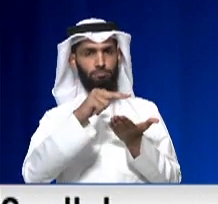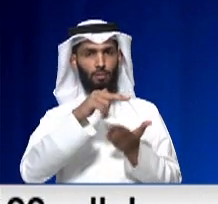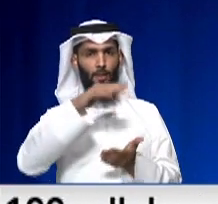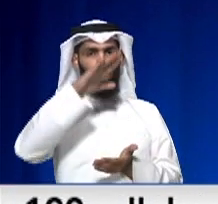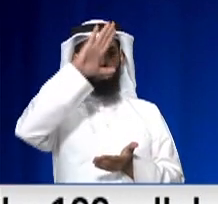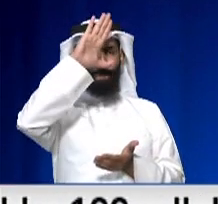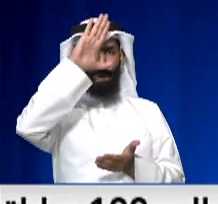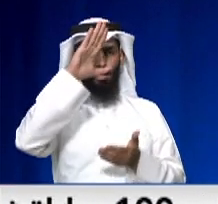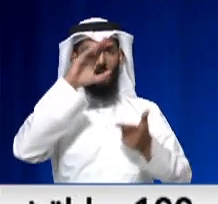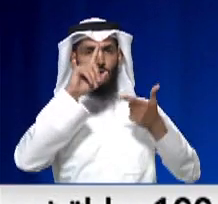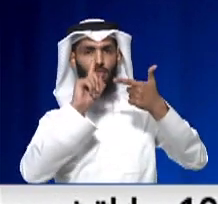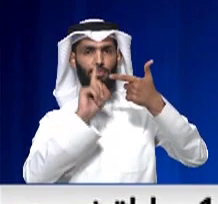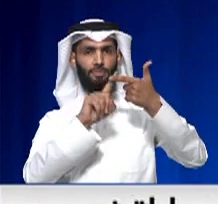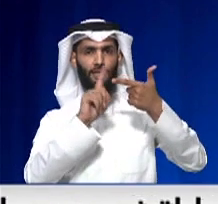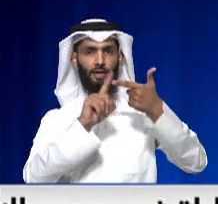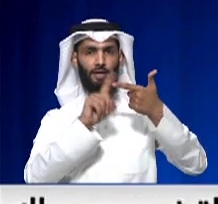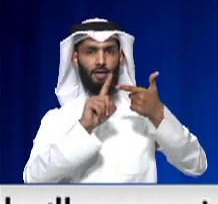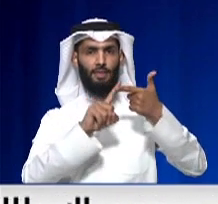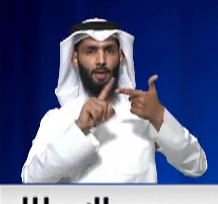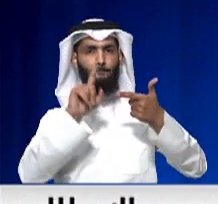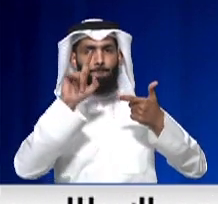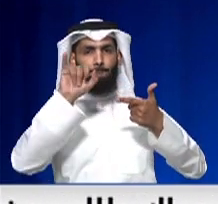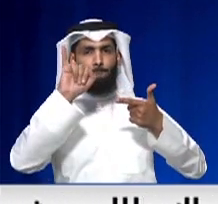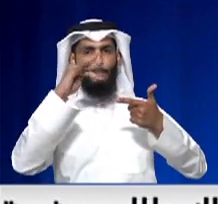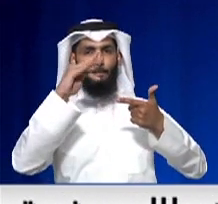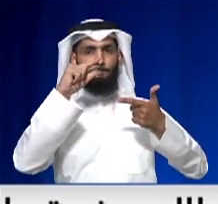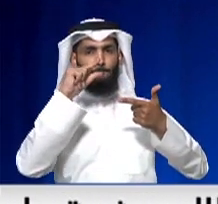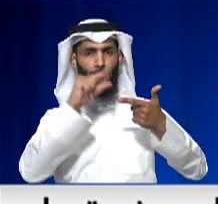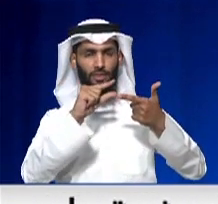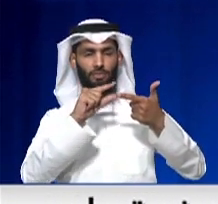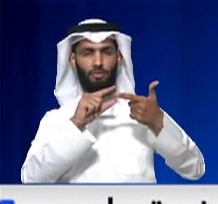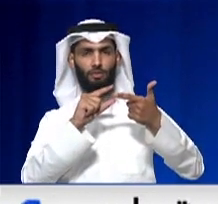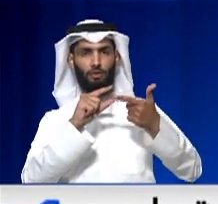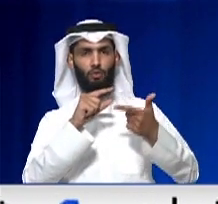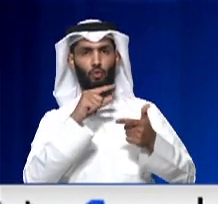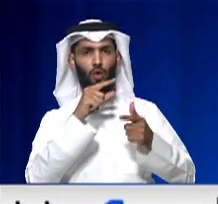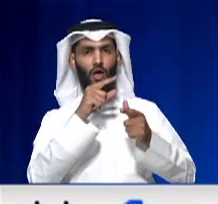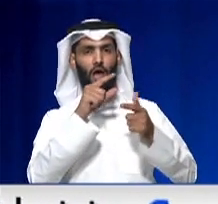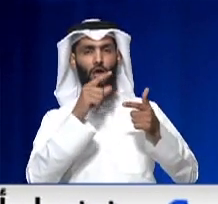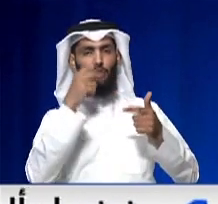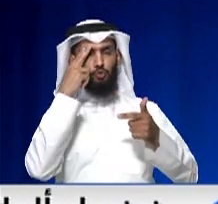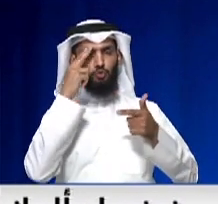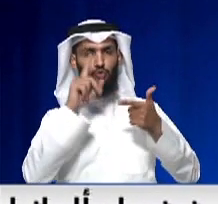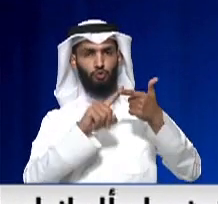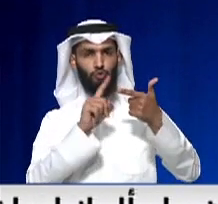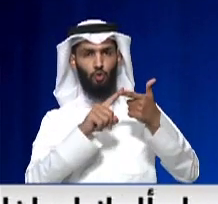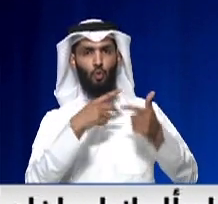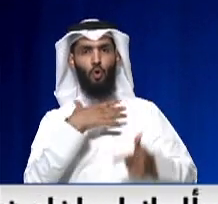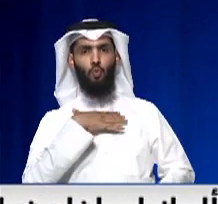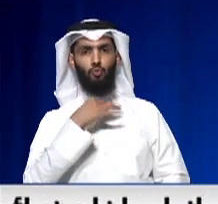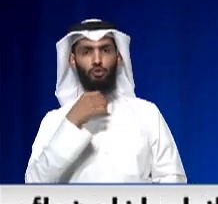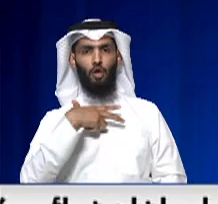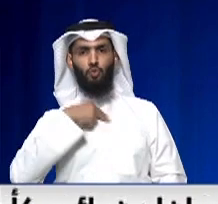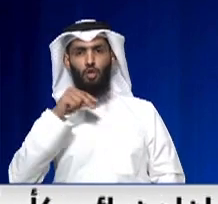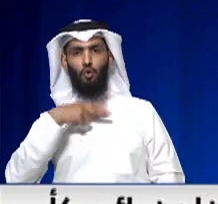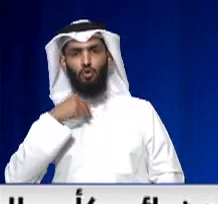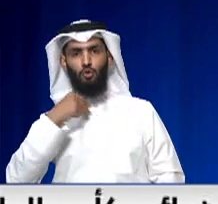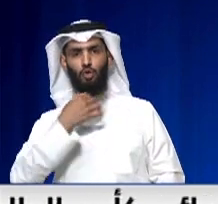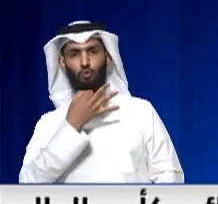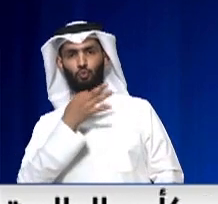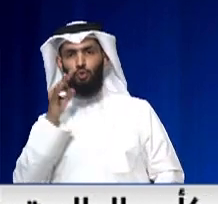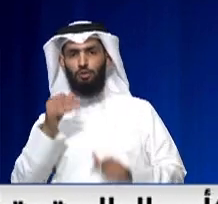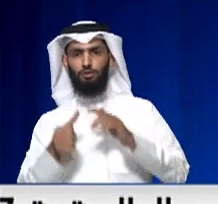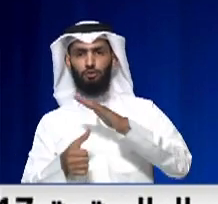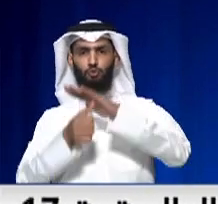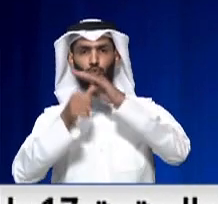الامير محمد بن سلمان بن عبد العزيز ال سعود ولي العهد رئيس مجلس الوزراء في المملكه